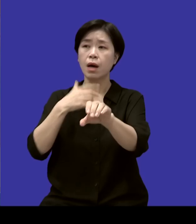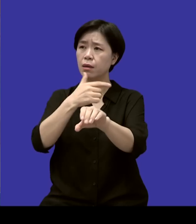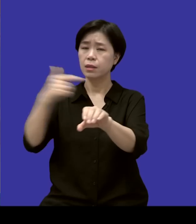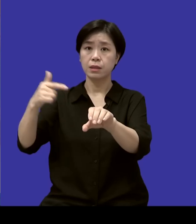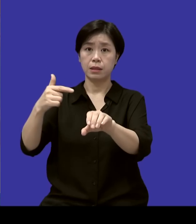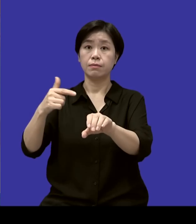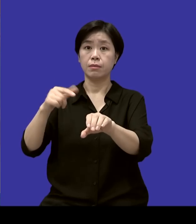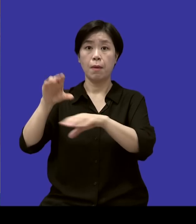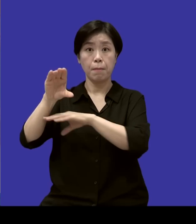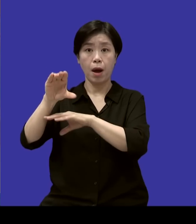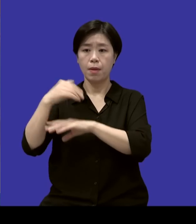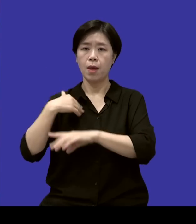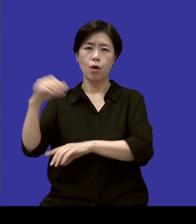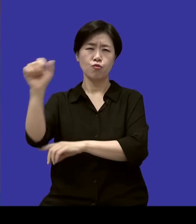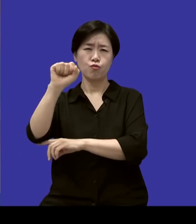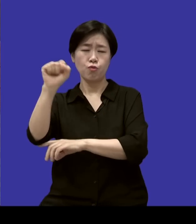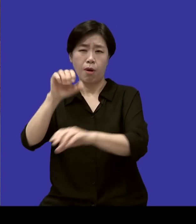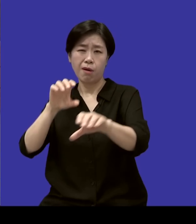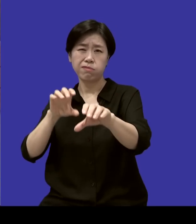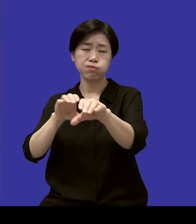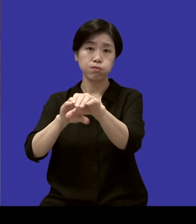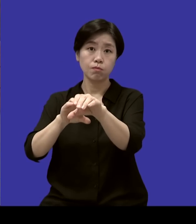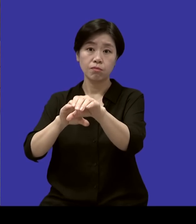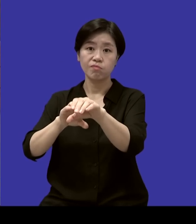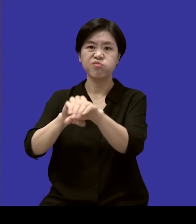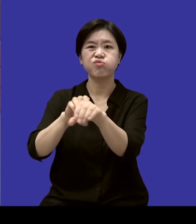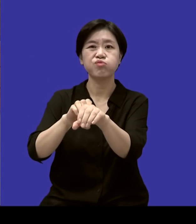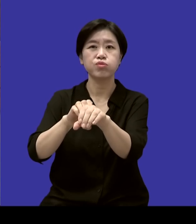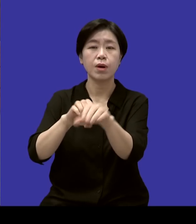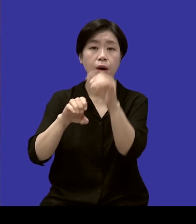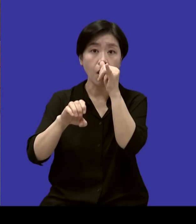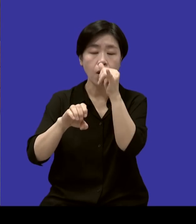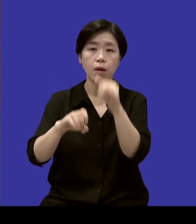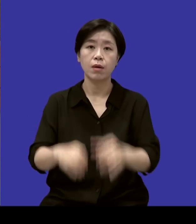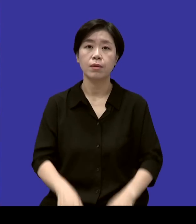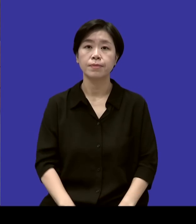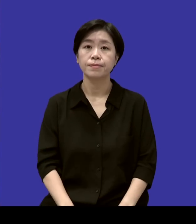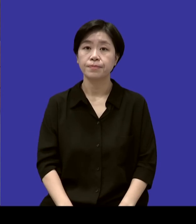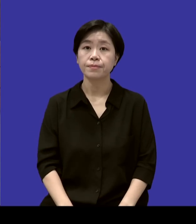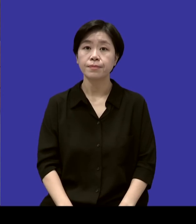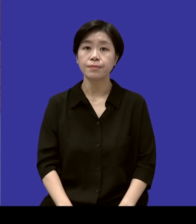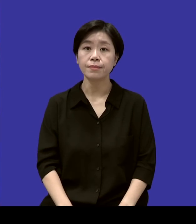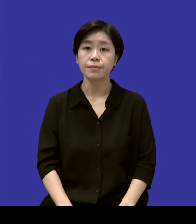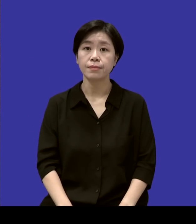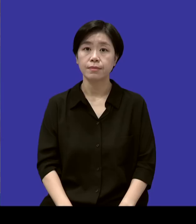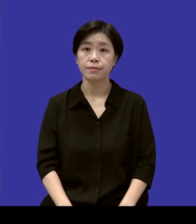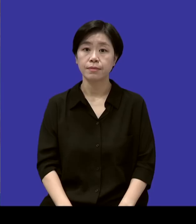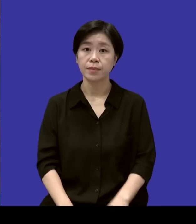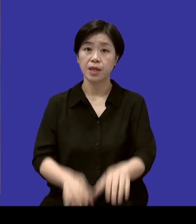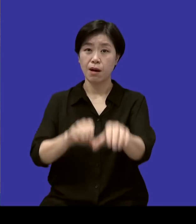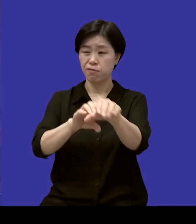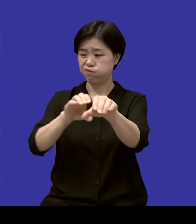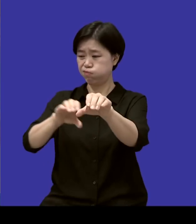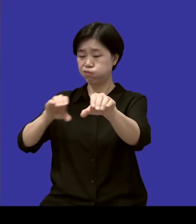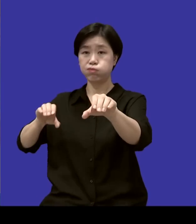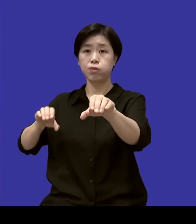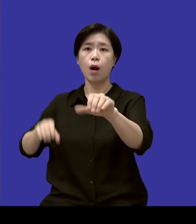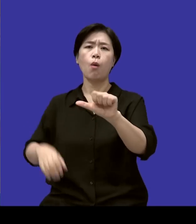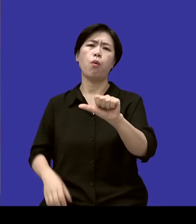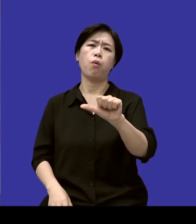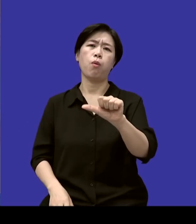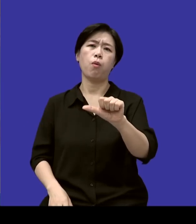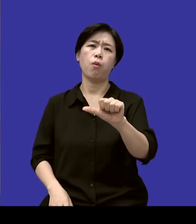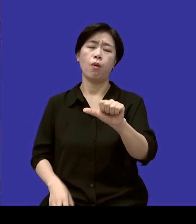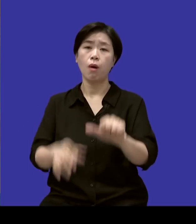차를 몰았는데 완전히 폐차시킬 정도로. 차가 중간에 있었나 봐요. 네네. 그래서 엔진이